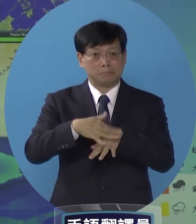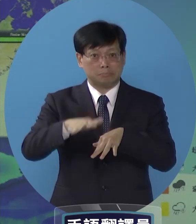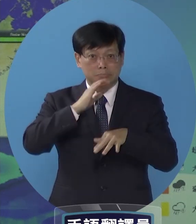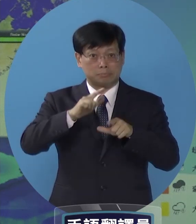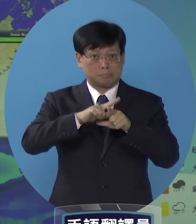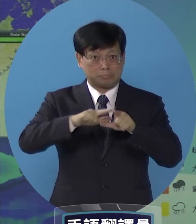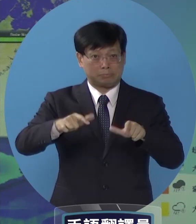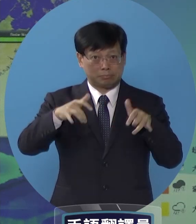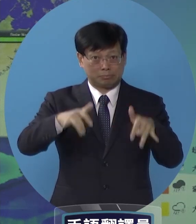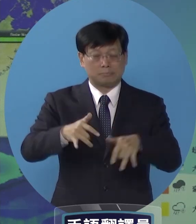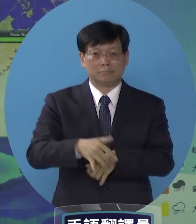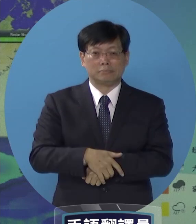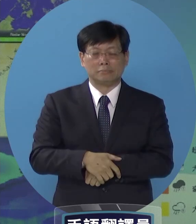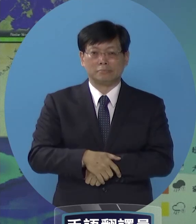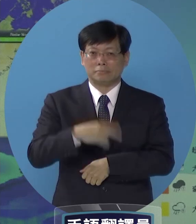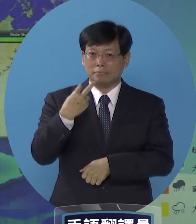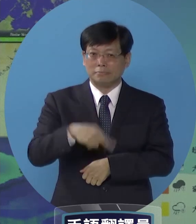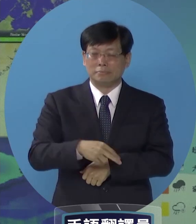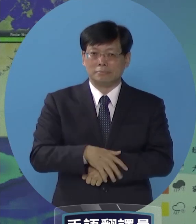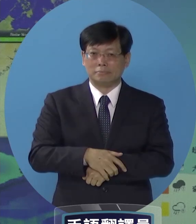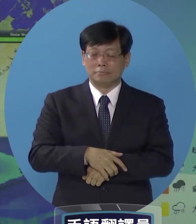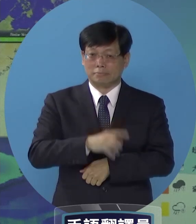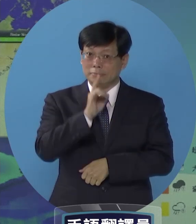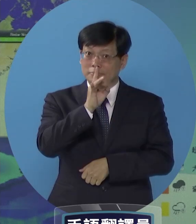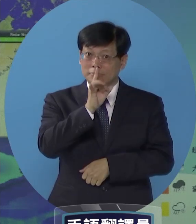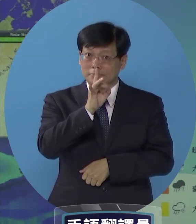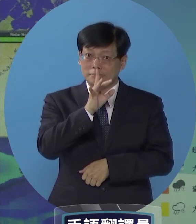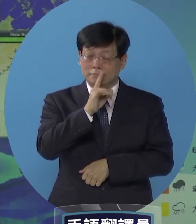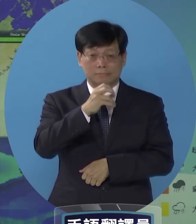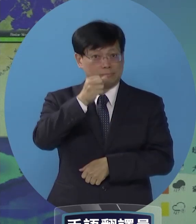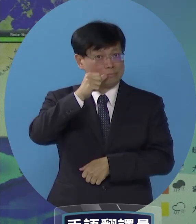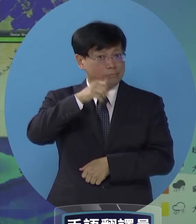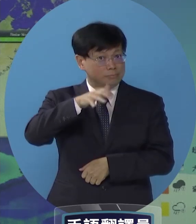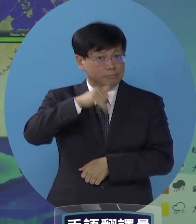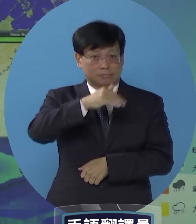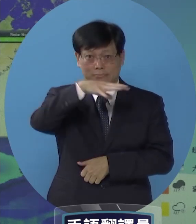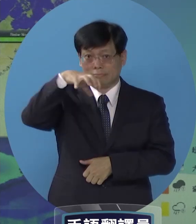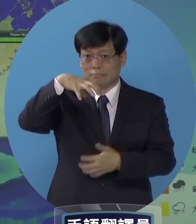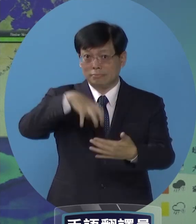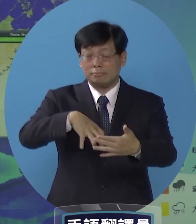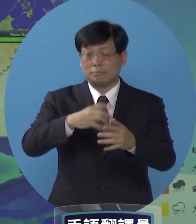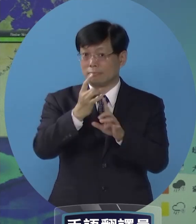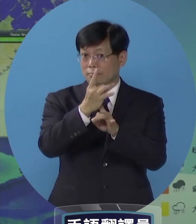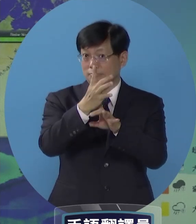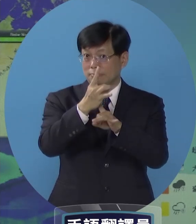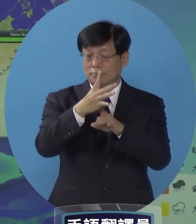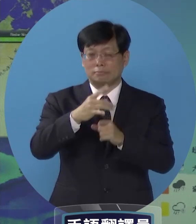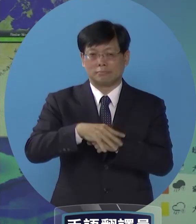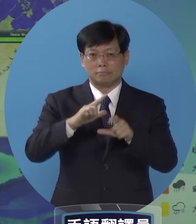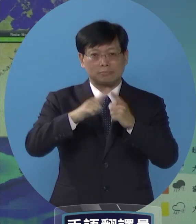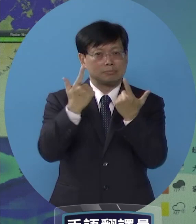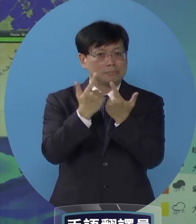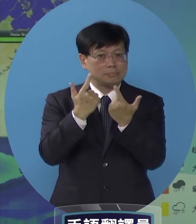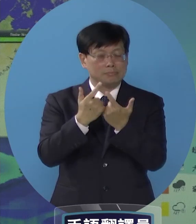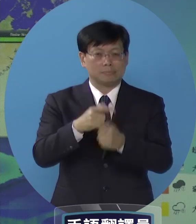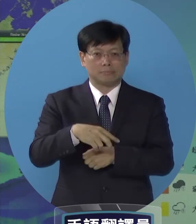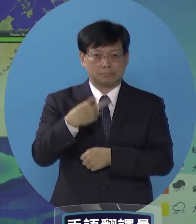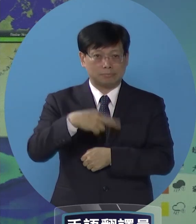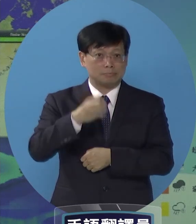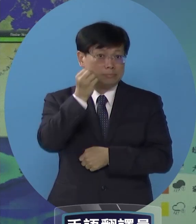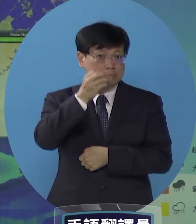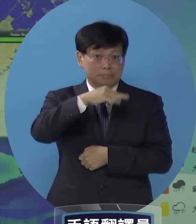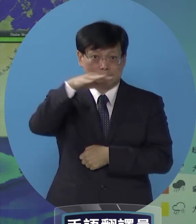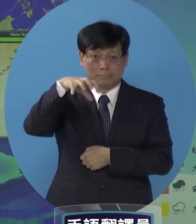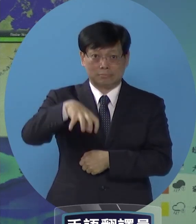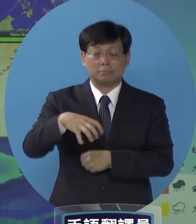大好雨。而在台中苗栗的山区、新竹地区、大台北地区跟花莲的